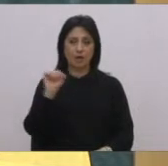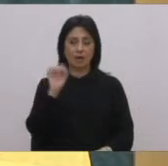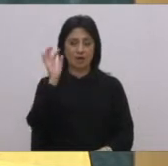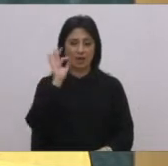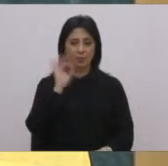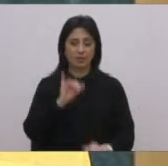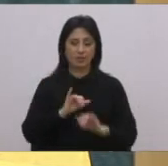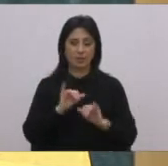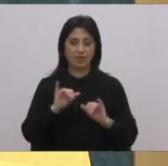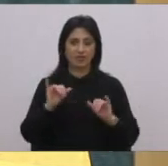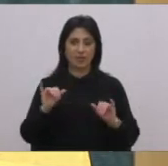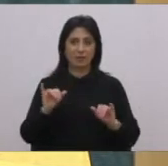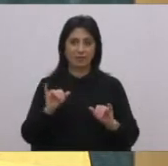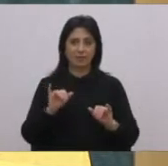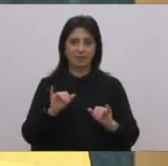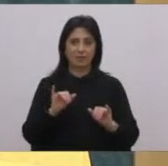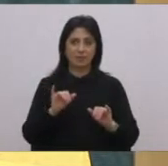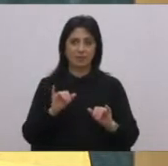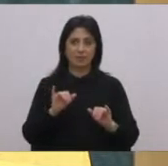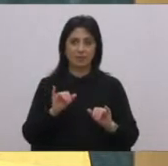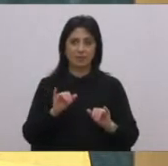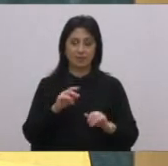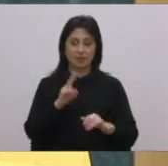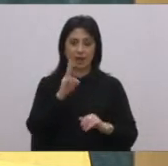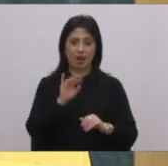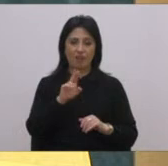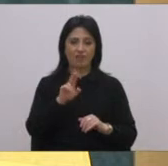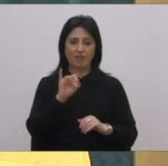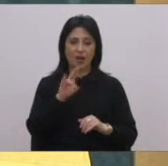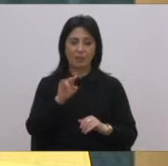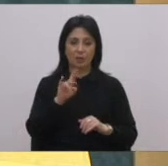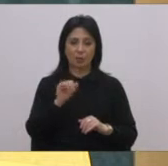გერმანიის განვითარების KfW-სთან და